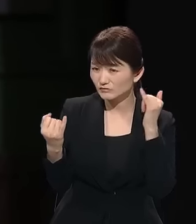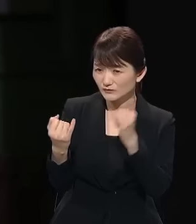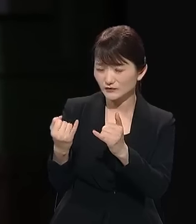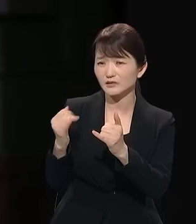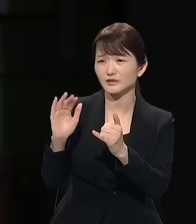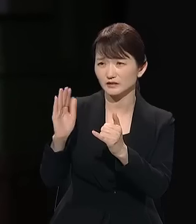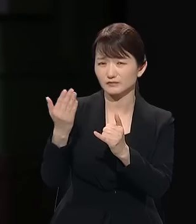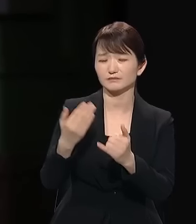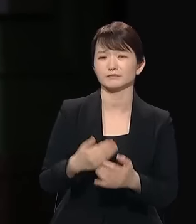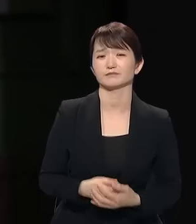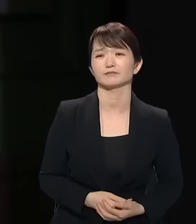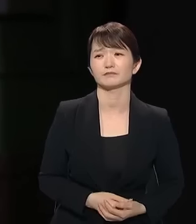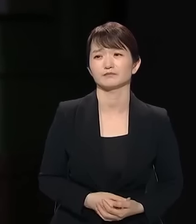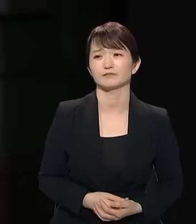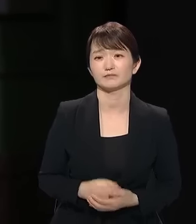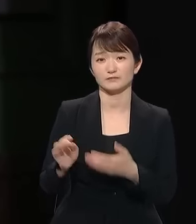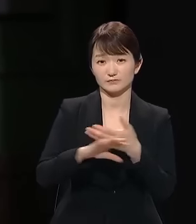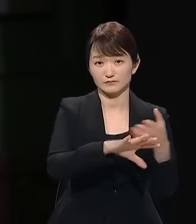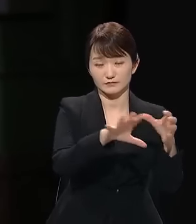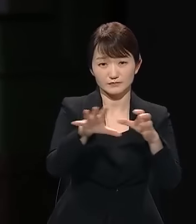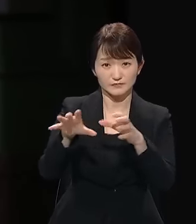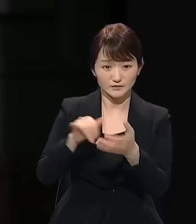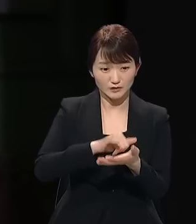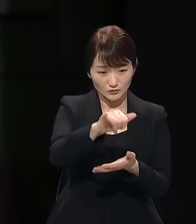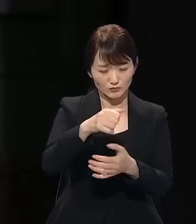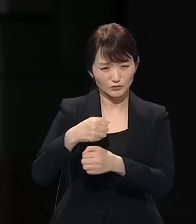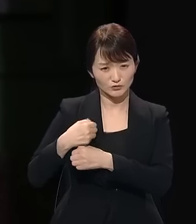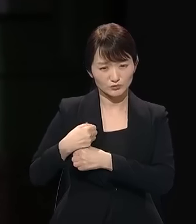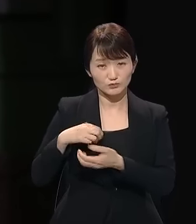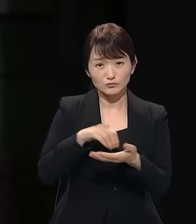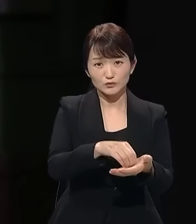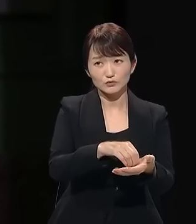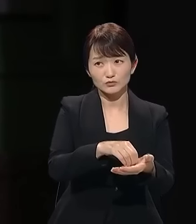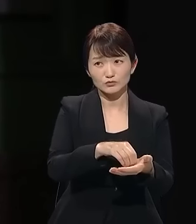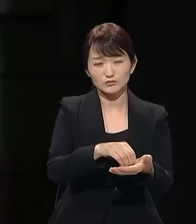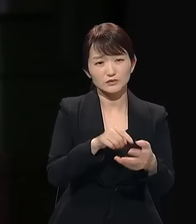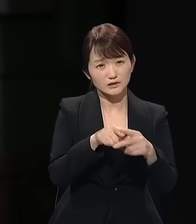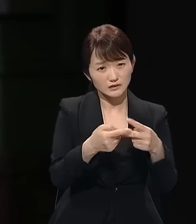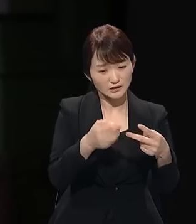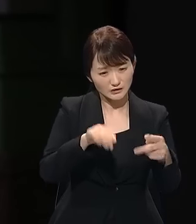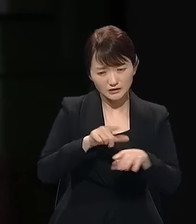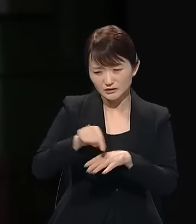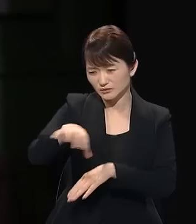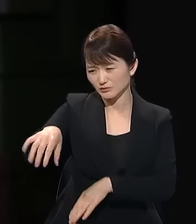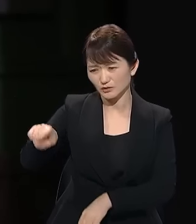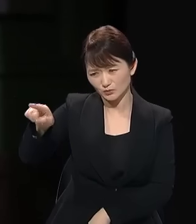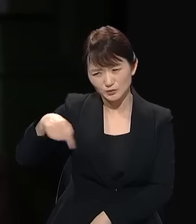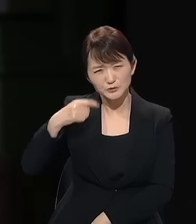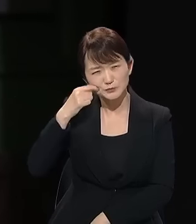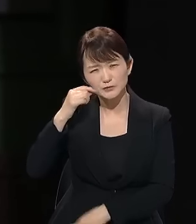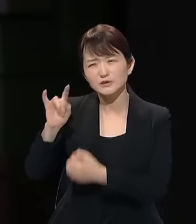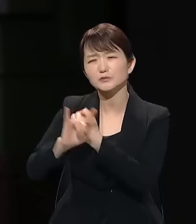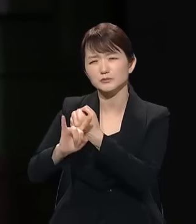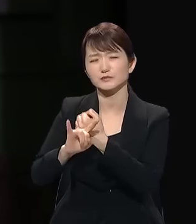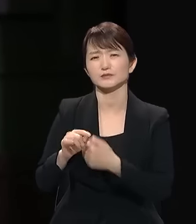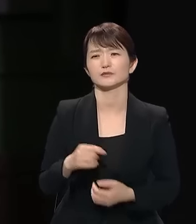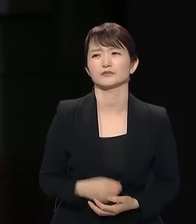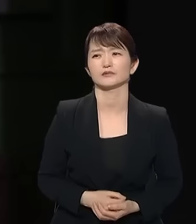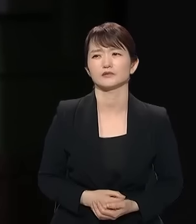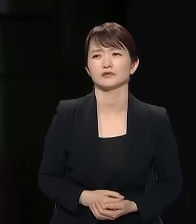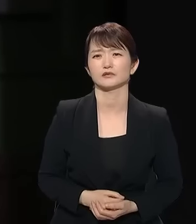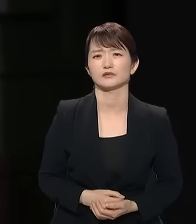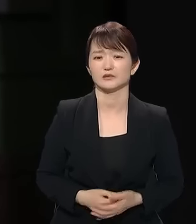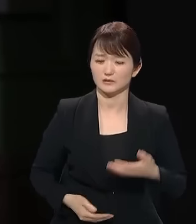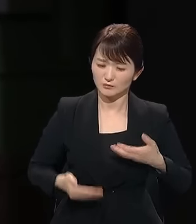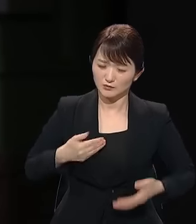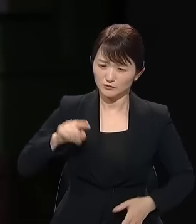하셨고요. 야노님은 해외 군복무는 그럴 수 있는데 지방은 핑계로 하기 그렇습니다라고 하셨습니다. 떡볶이 조아님은 바빠서 못 갈